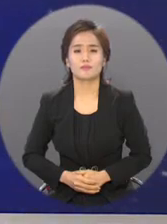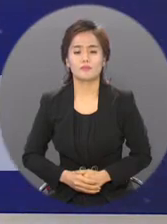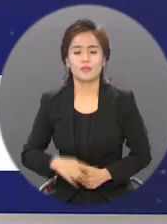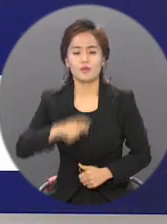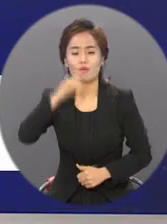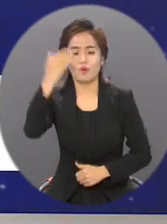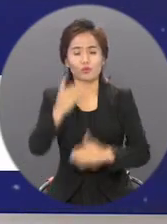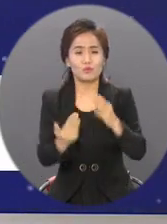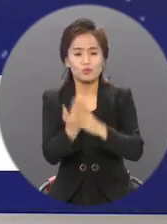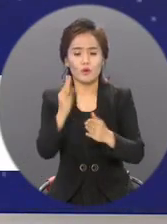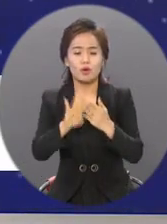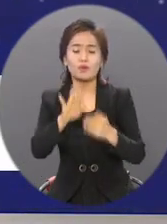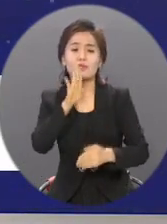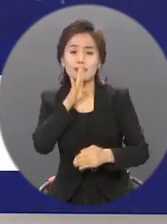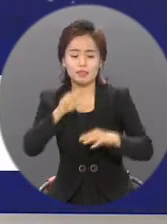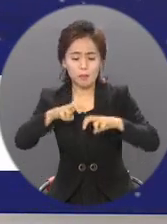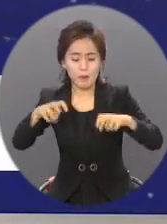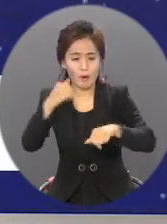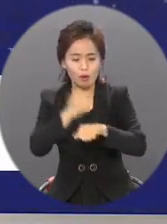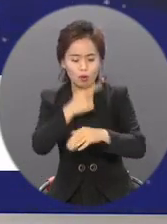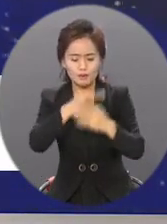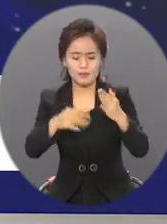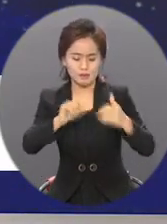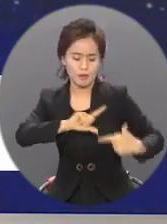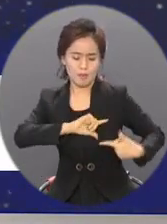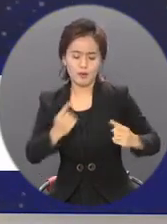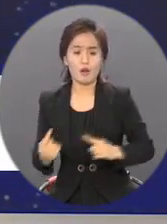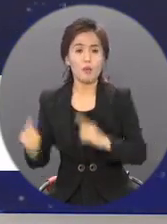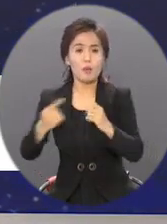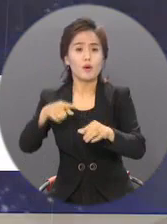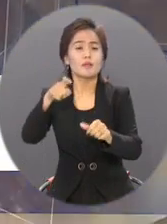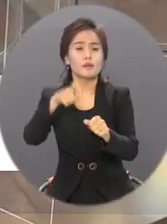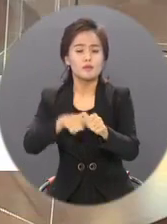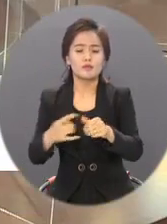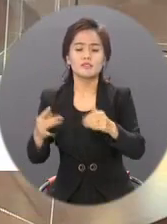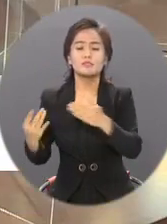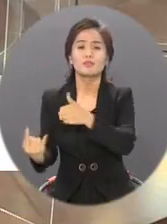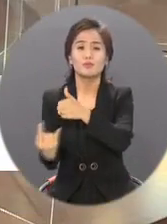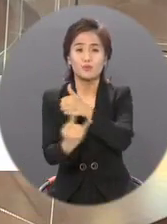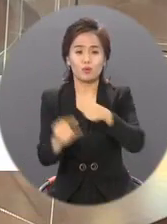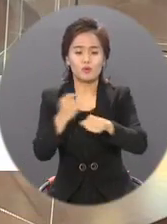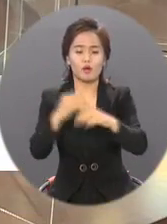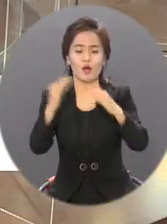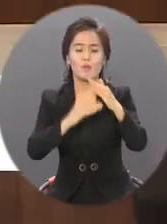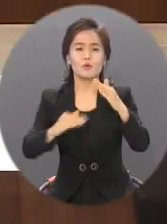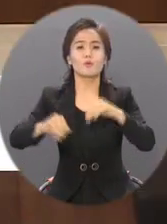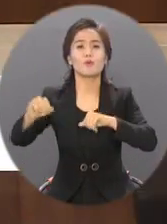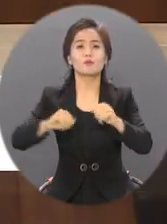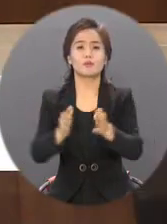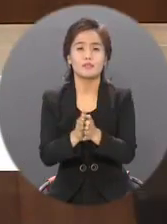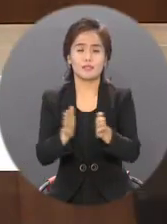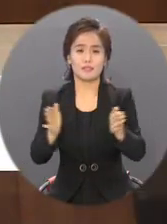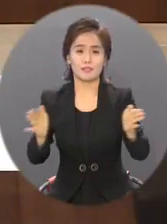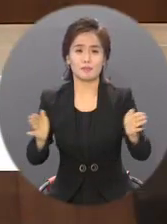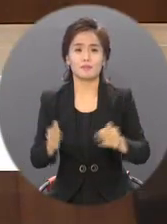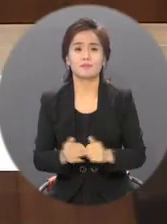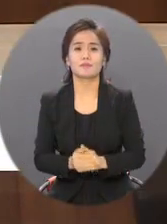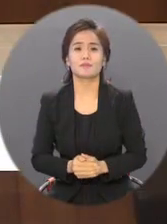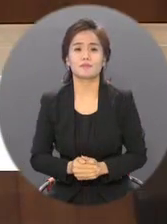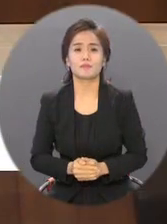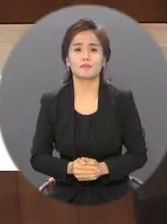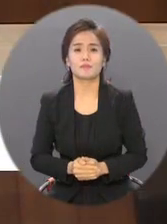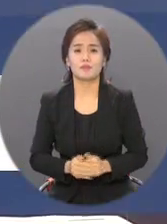여순 사건의 진상을 규명하고 희생자의 명예를 회복하자는 실무 위원회가 본격적인 활동에 나섰습니다